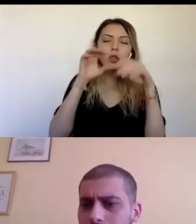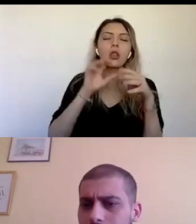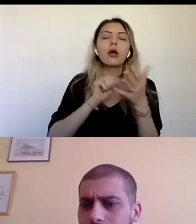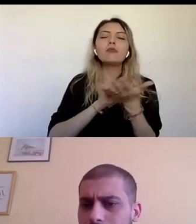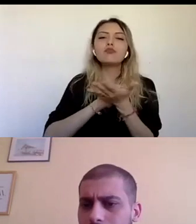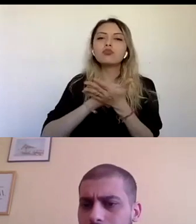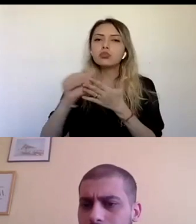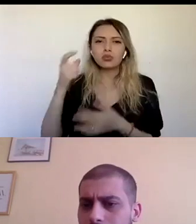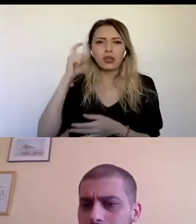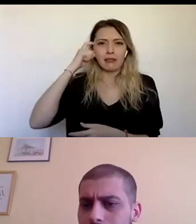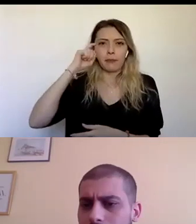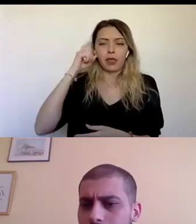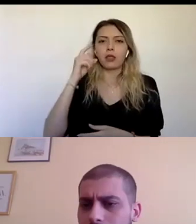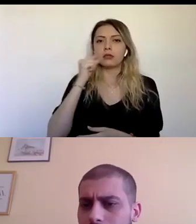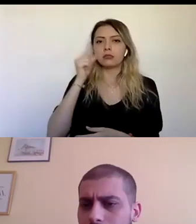için özellikle bütün